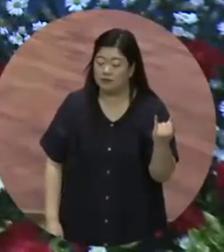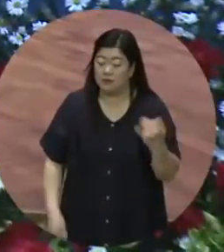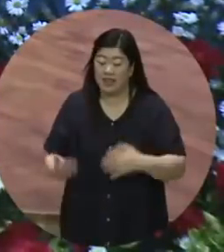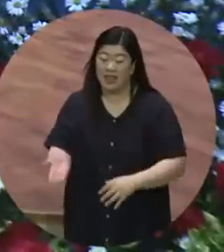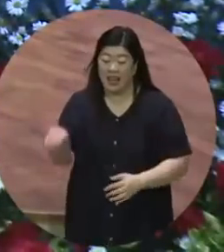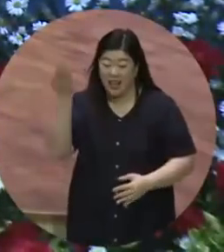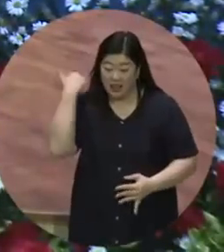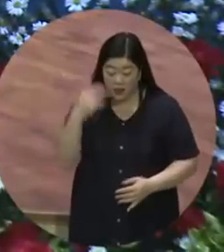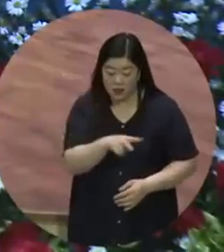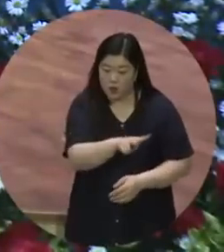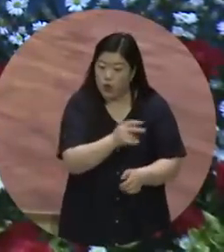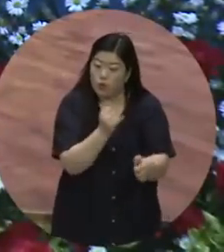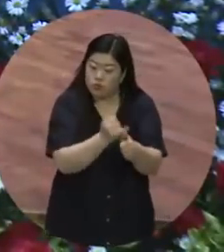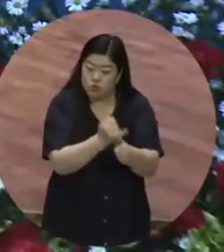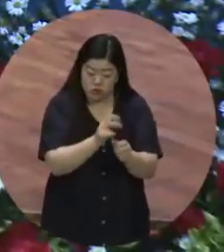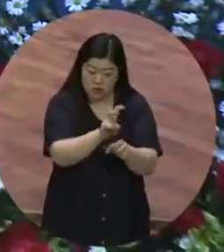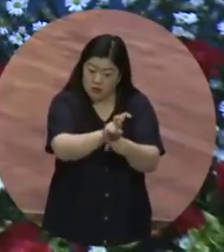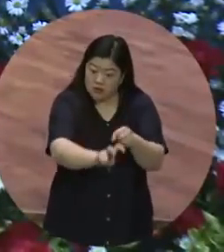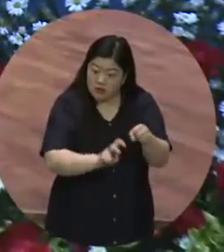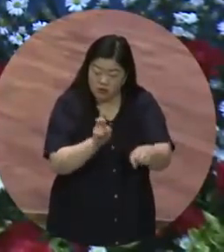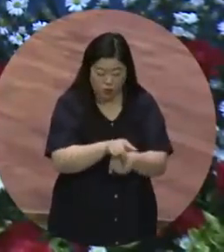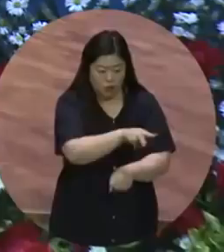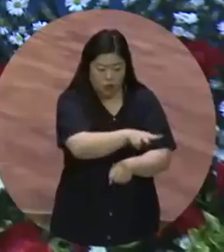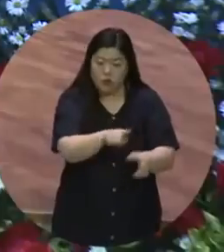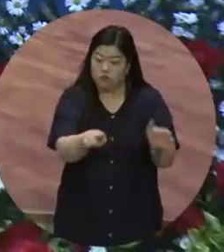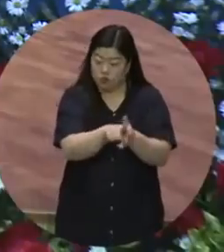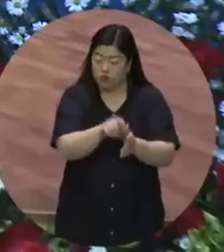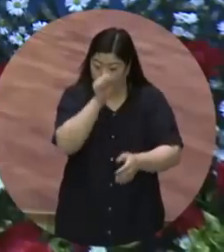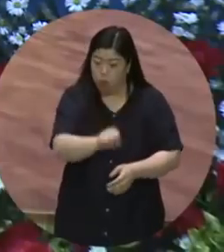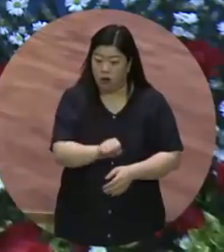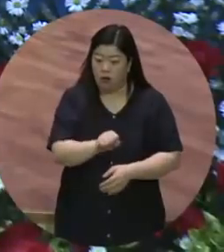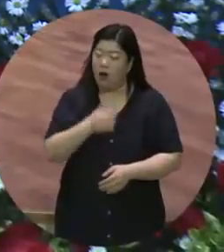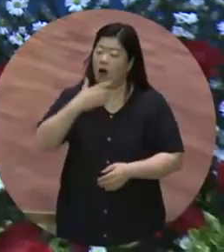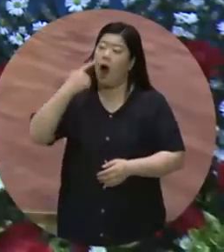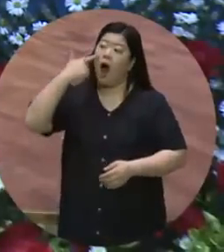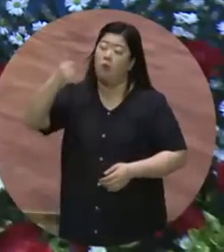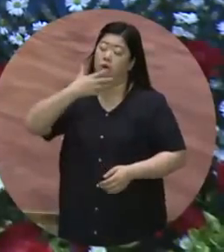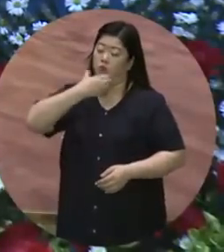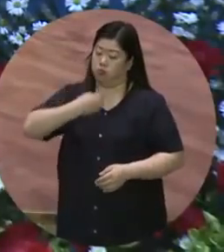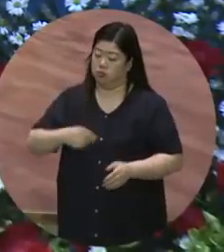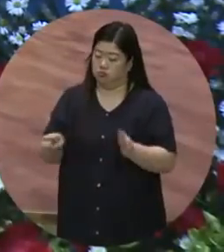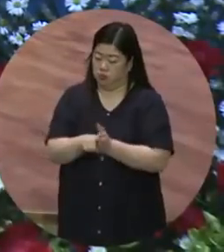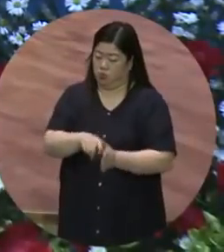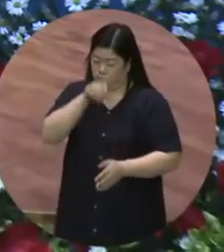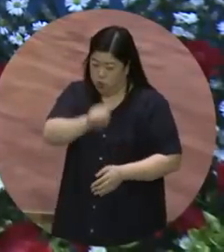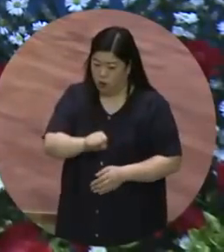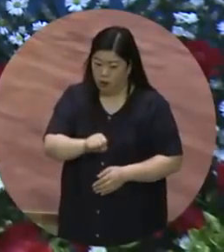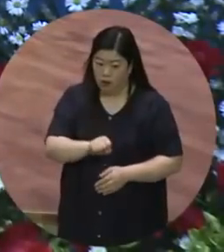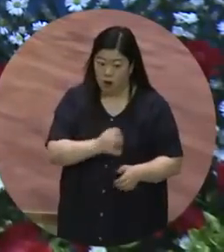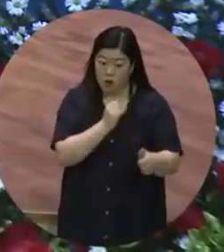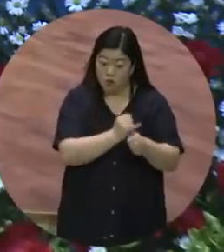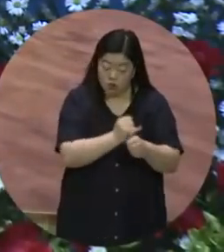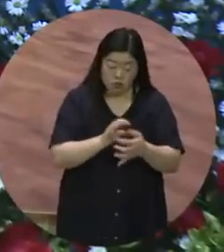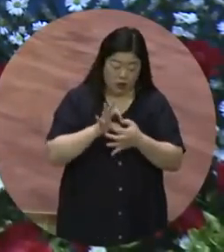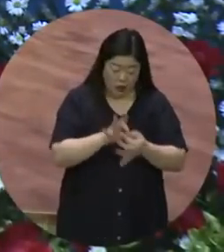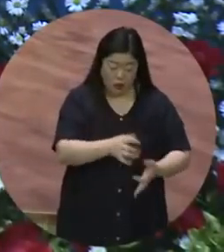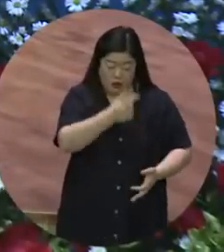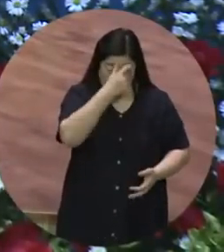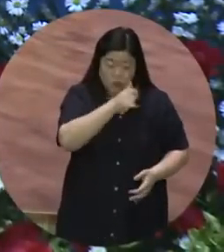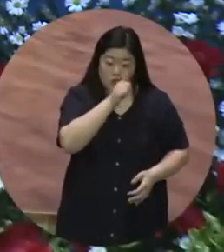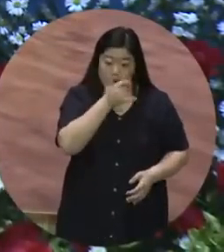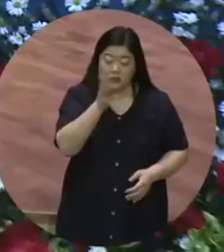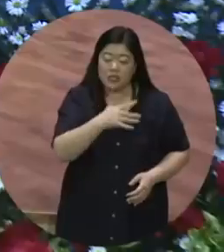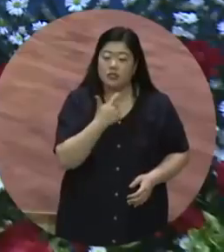전에는 기도 안 했겠어요? 아니 20년 동안 둘이 살면서 아이가 없는데 기도 안 했겠냐고요. 60이 되었을 때 아이가 없을